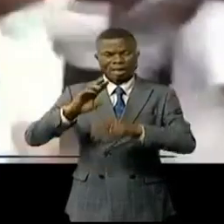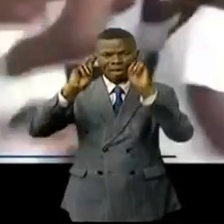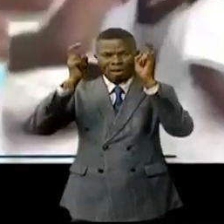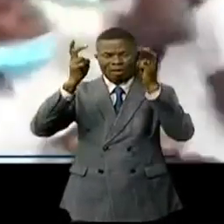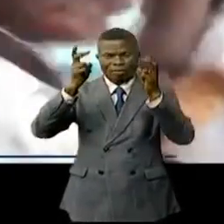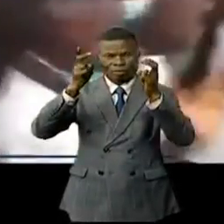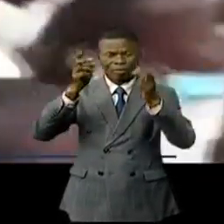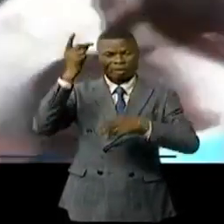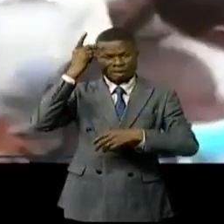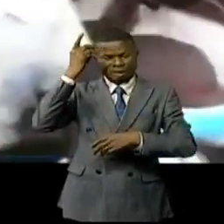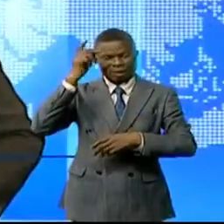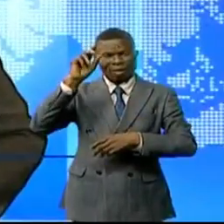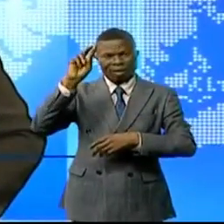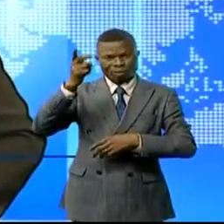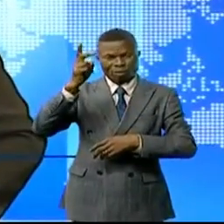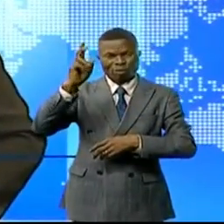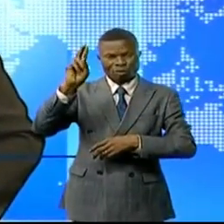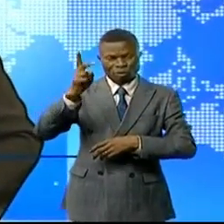ville-province de Kinshasa.